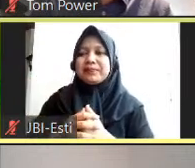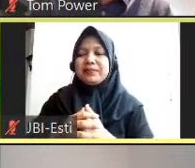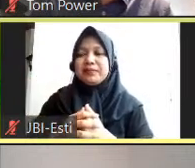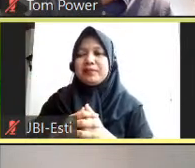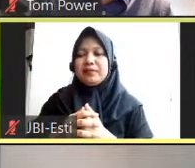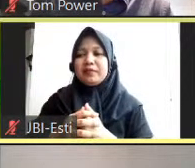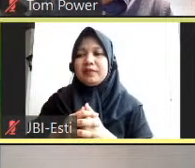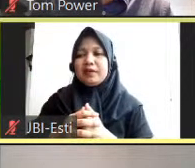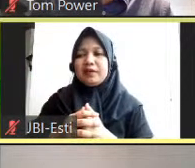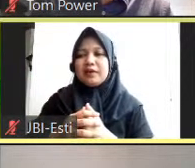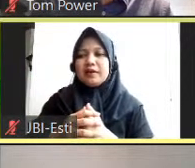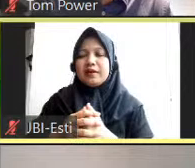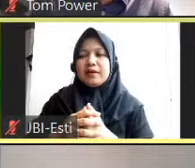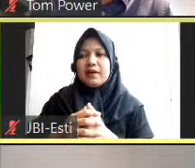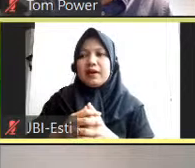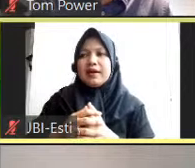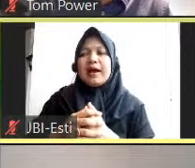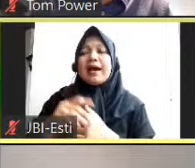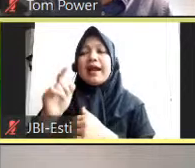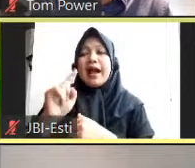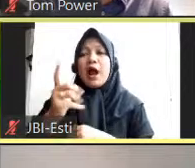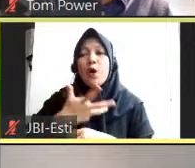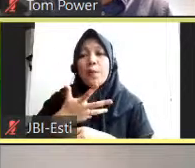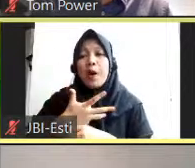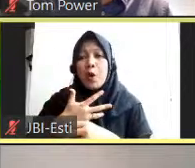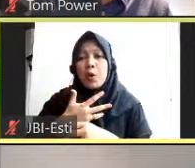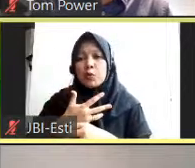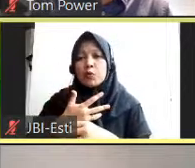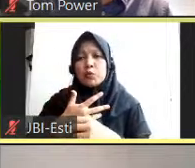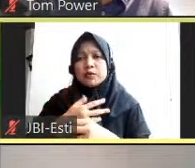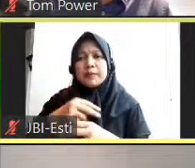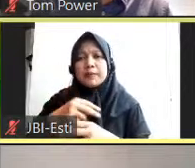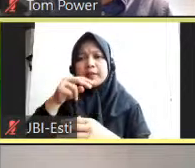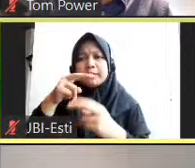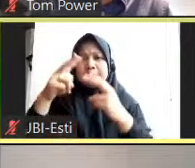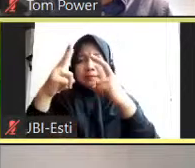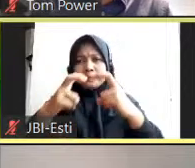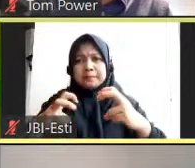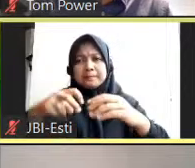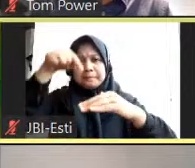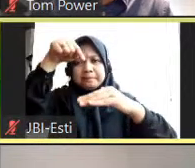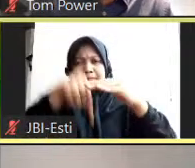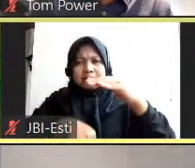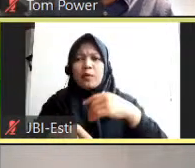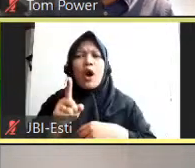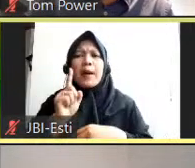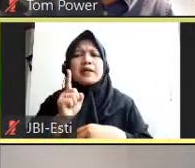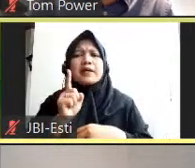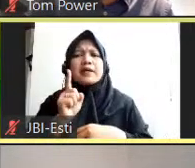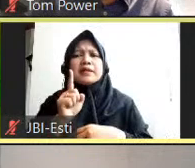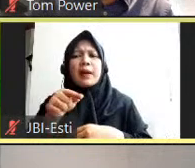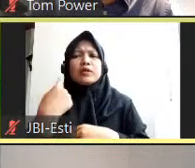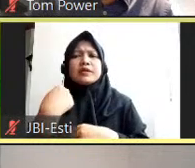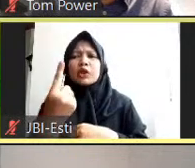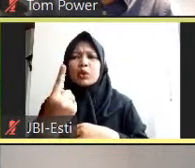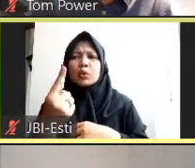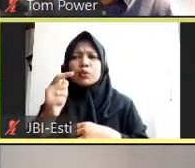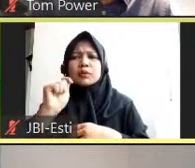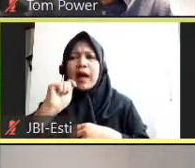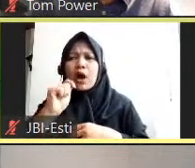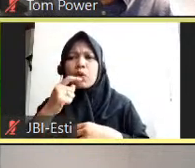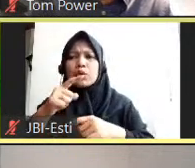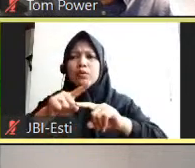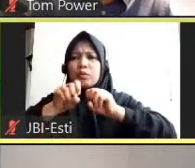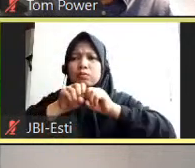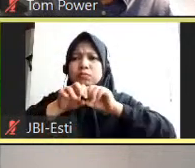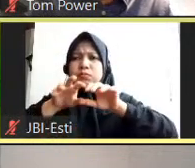misalnya, melihat bagaimana satu akun kemudian bisa menjadi viral, khususnya Omnibus Law Transparan yang